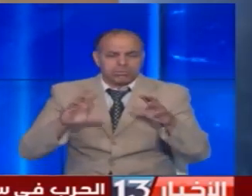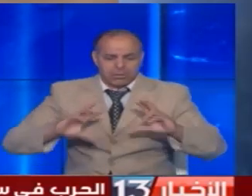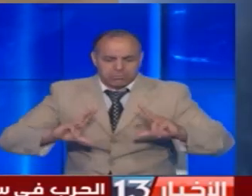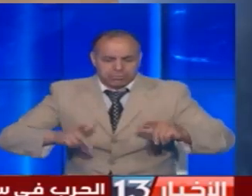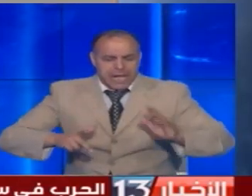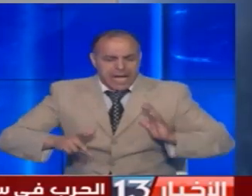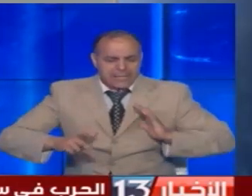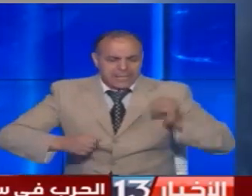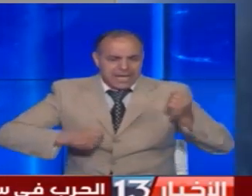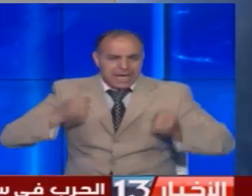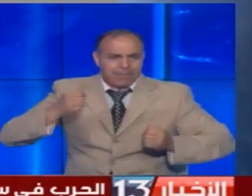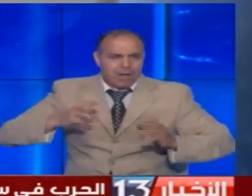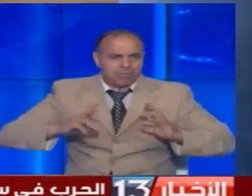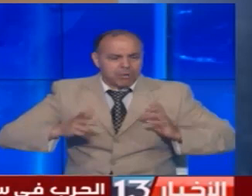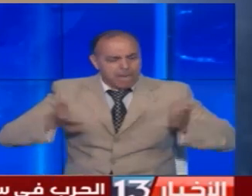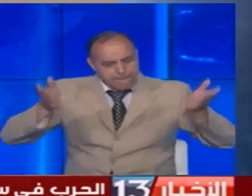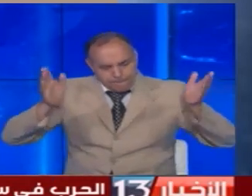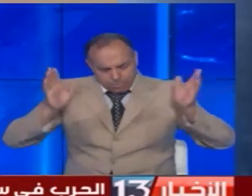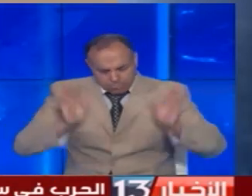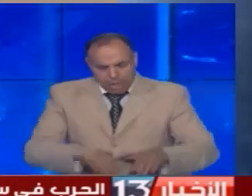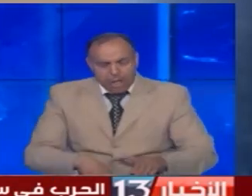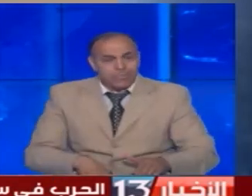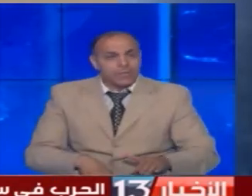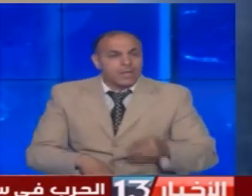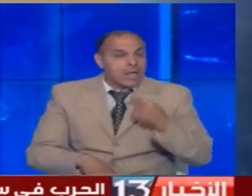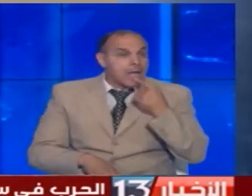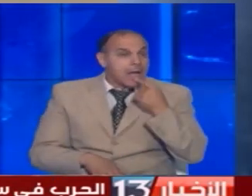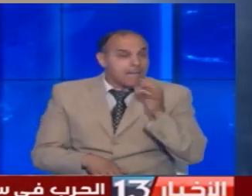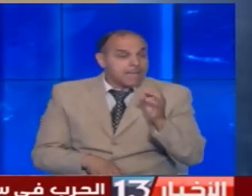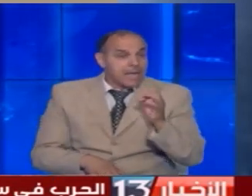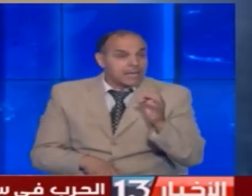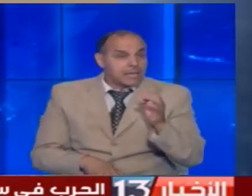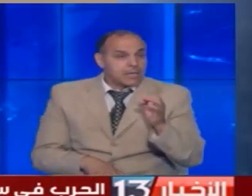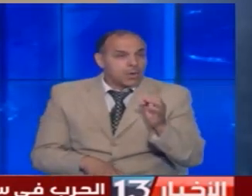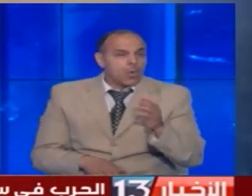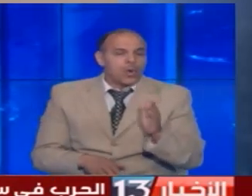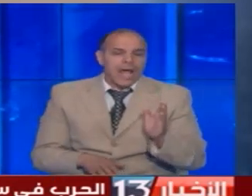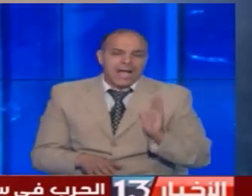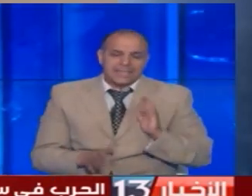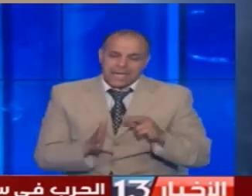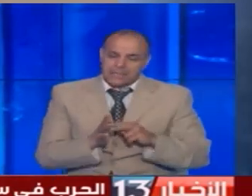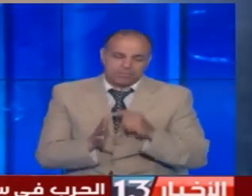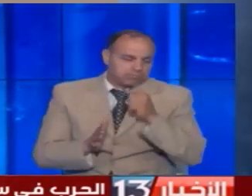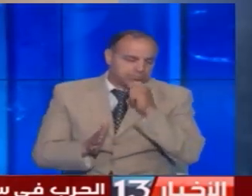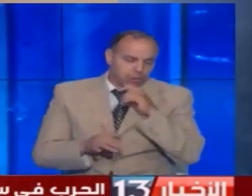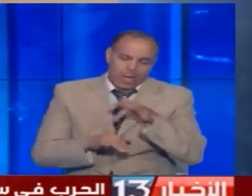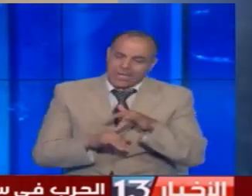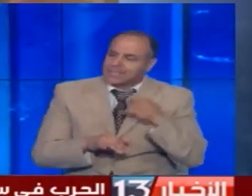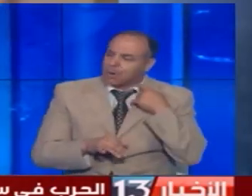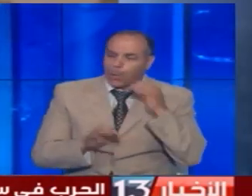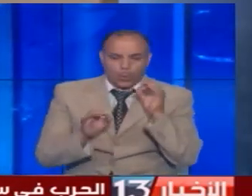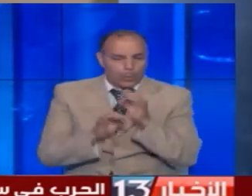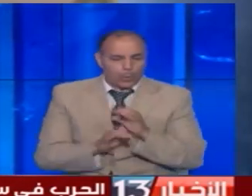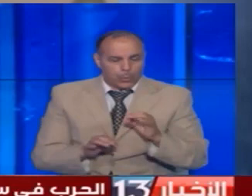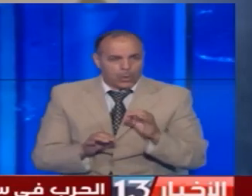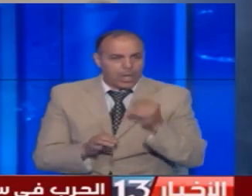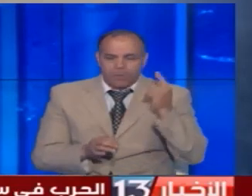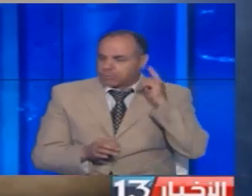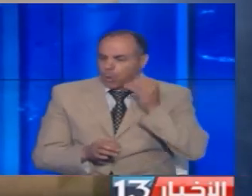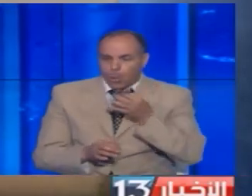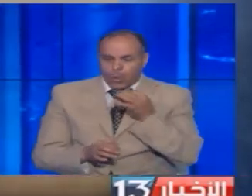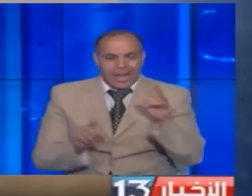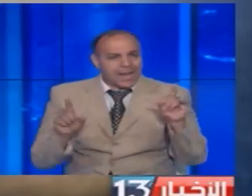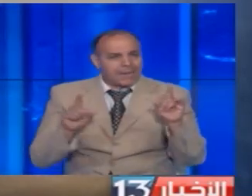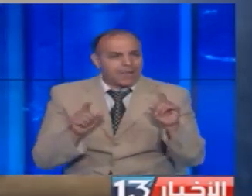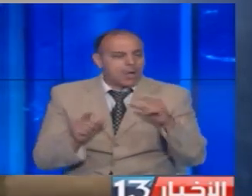المدرعات وسيارات رباعية الدفع لهم، بينما لم تتكبد قوات الجيش أي خسائر وفق المصادر